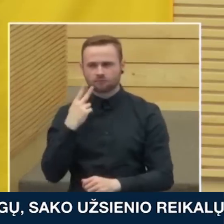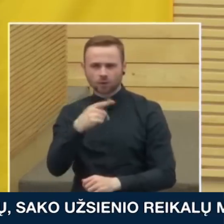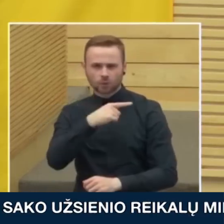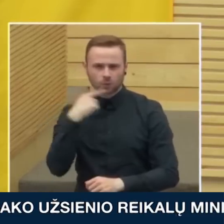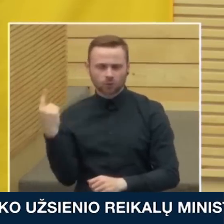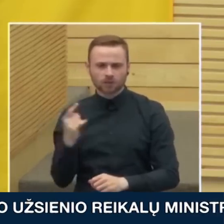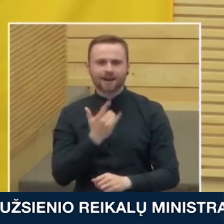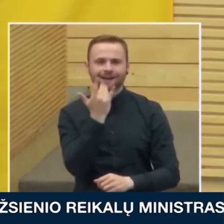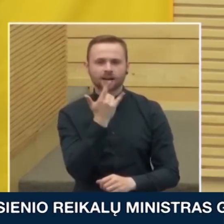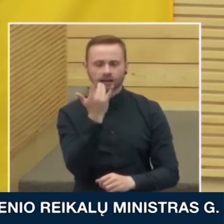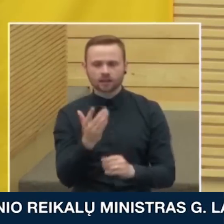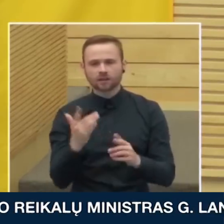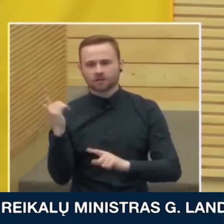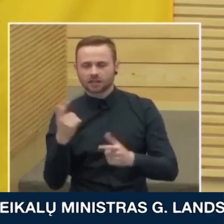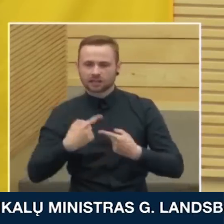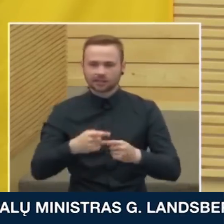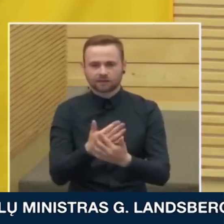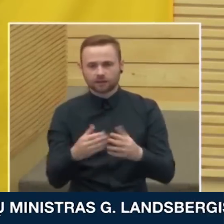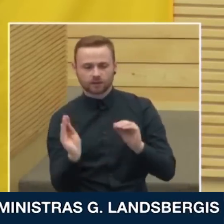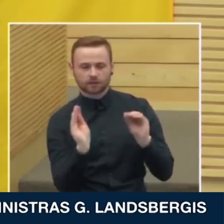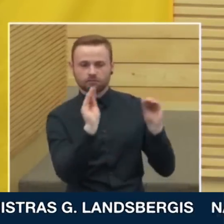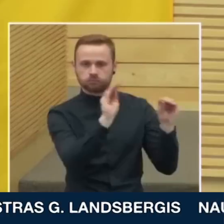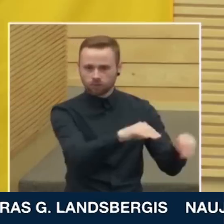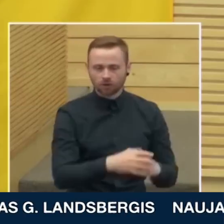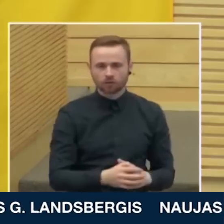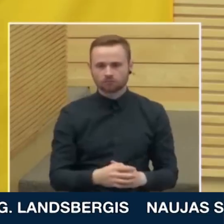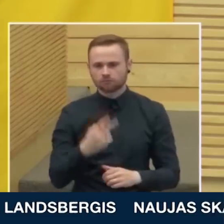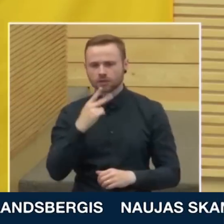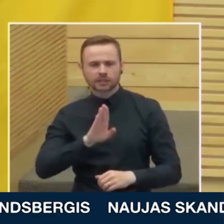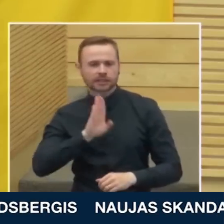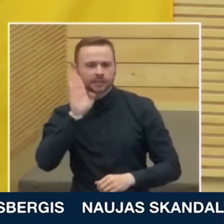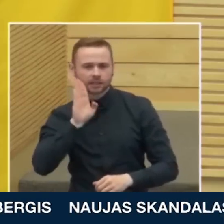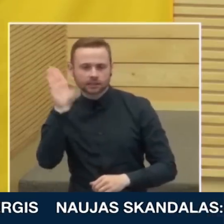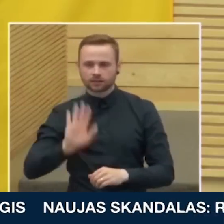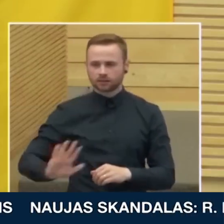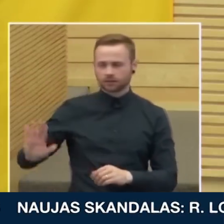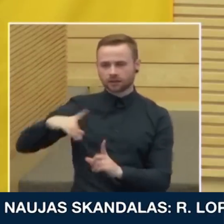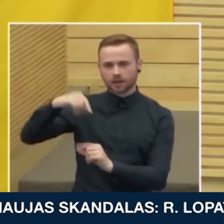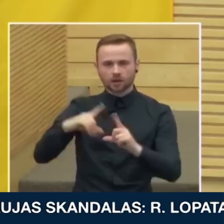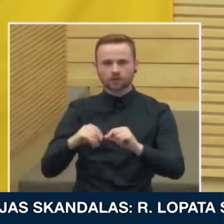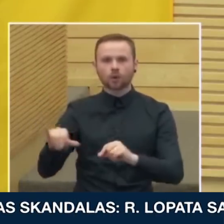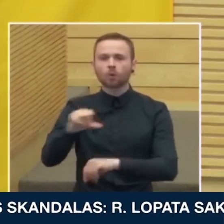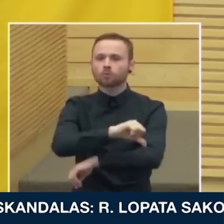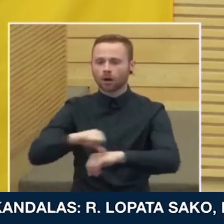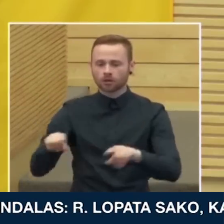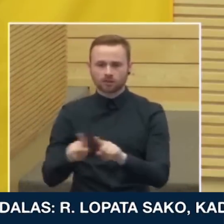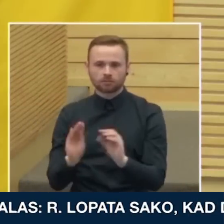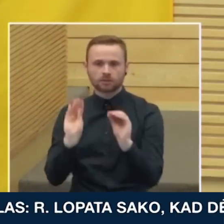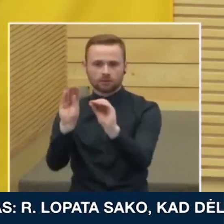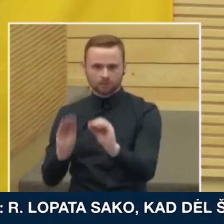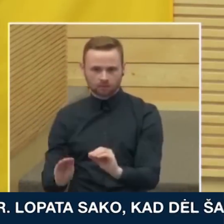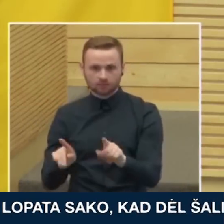ginkluotę Kaliningrade. Girdime apie planus telkti pajėgas prie rytinių NATO sienų. Brandolinis ginklas